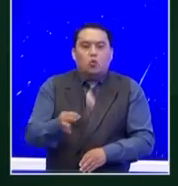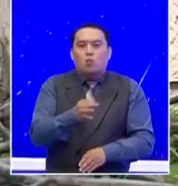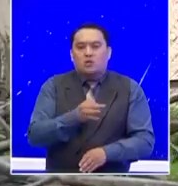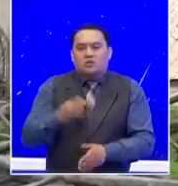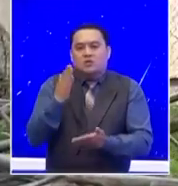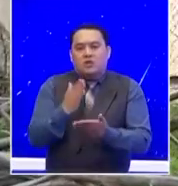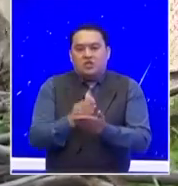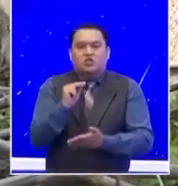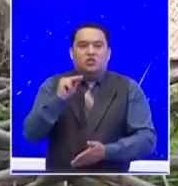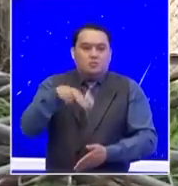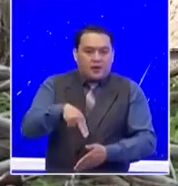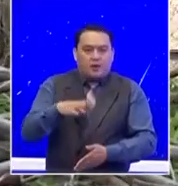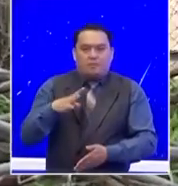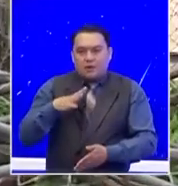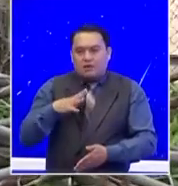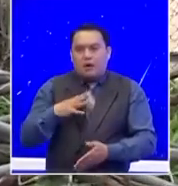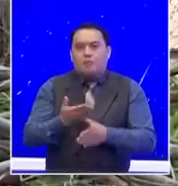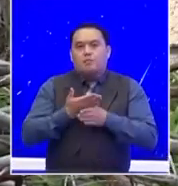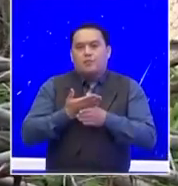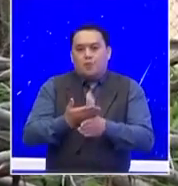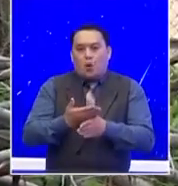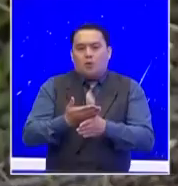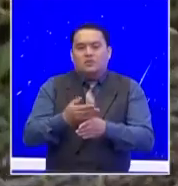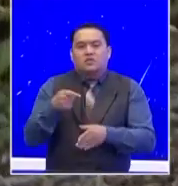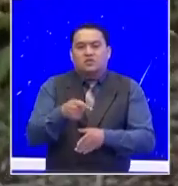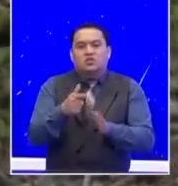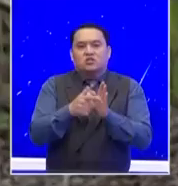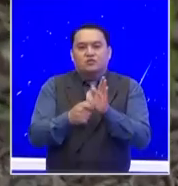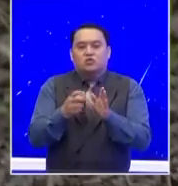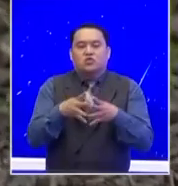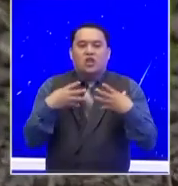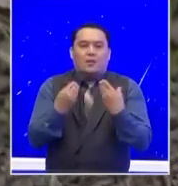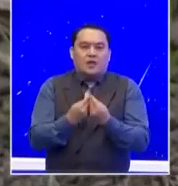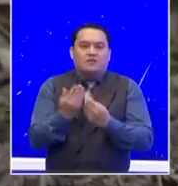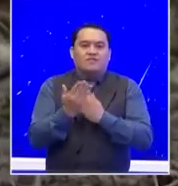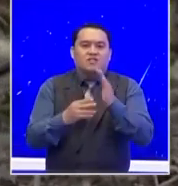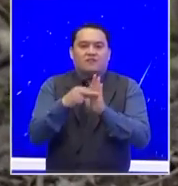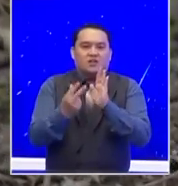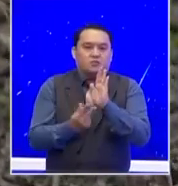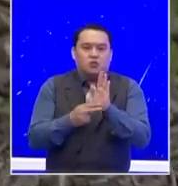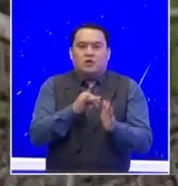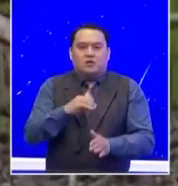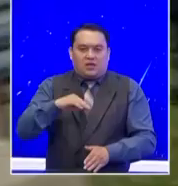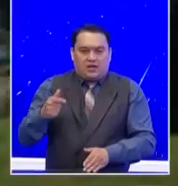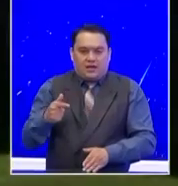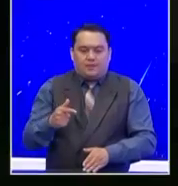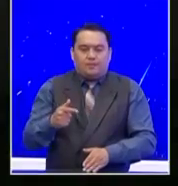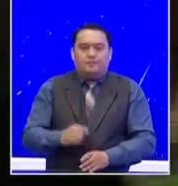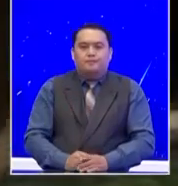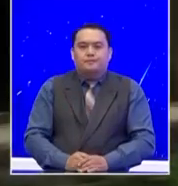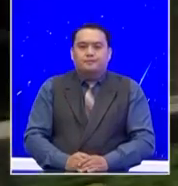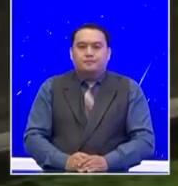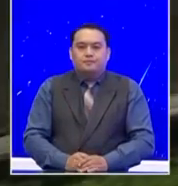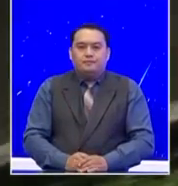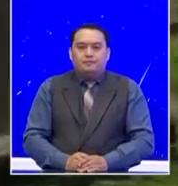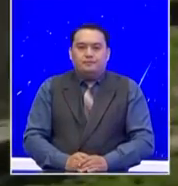начала периода чрезвычайного положения оказана помощь порядка 1200 семьям на сумму свыше 18,5 миллионов тенге. Евгения